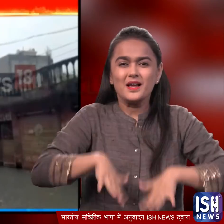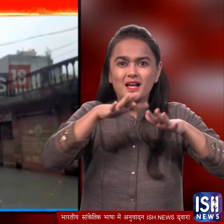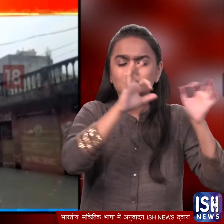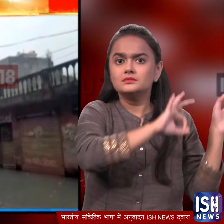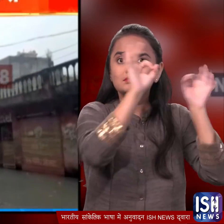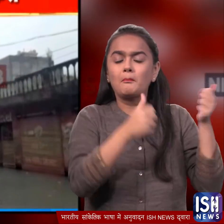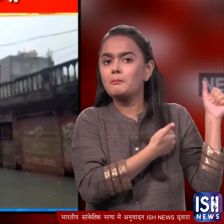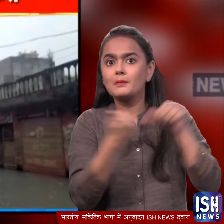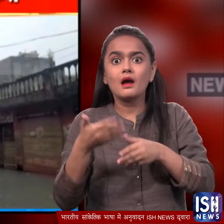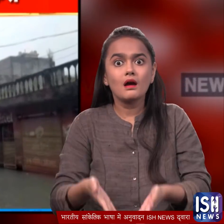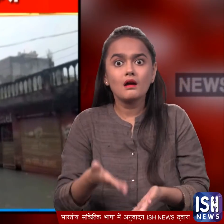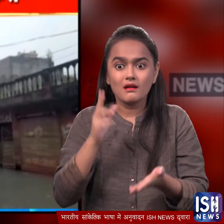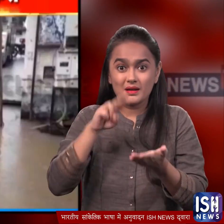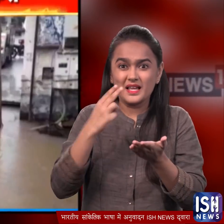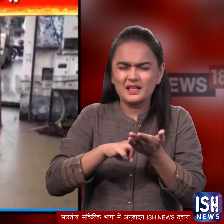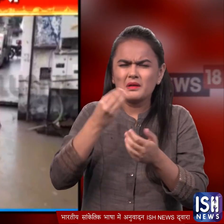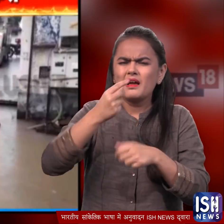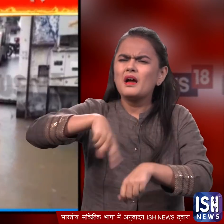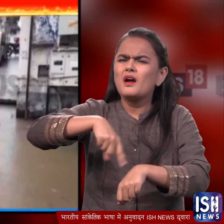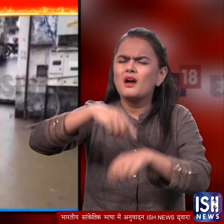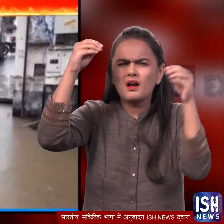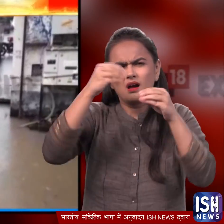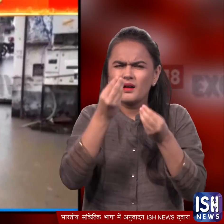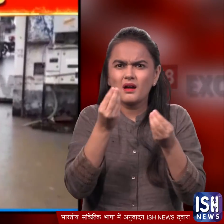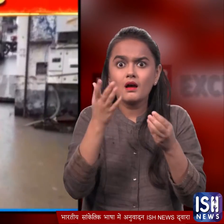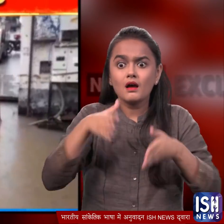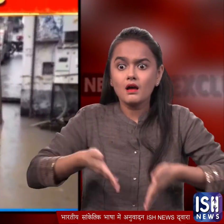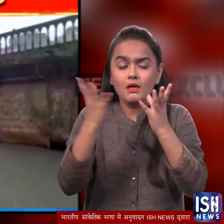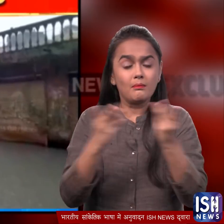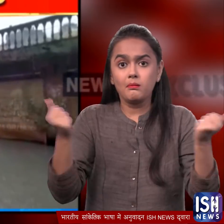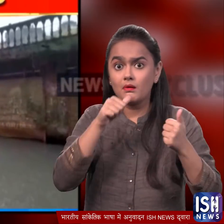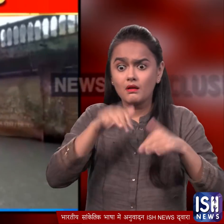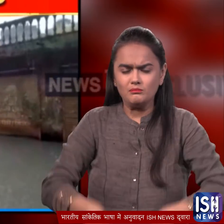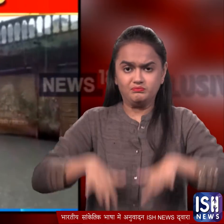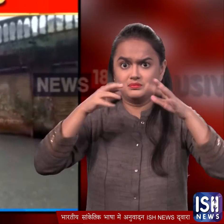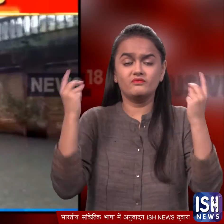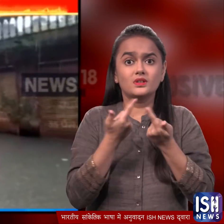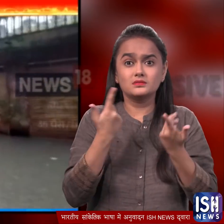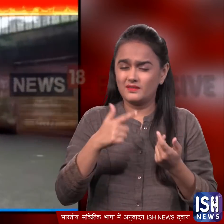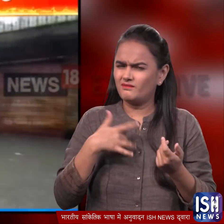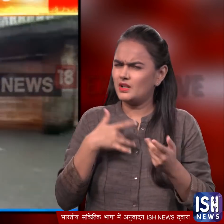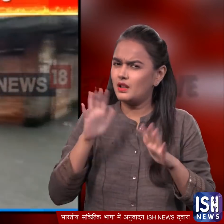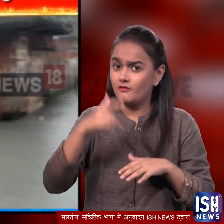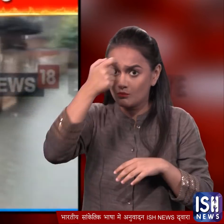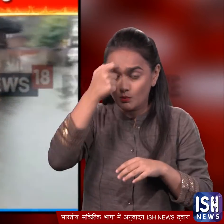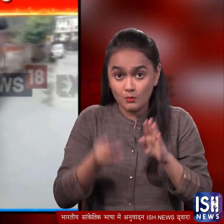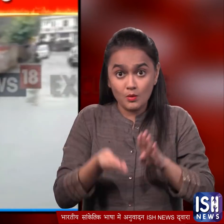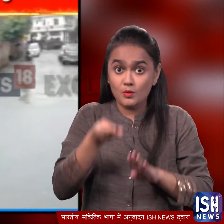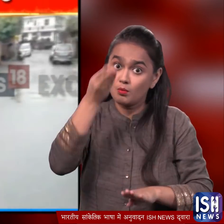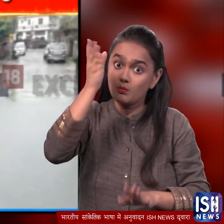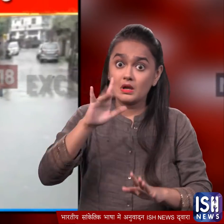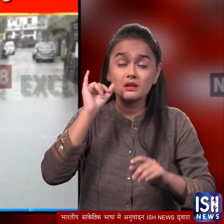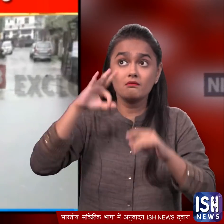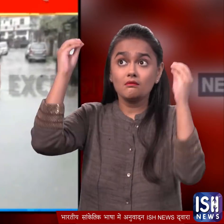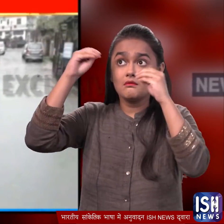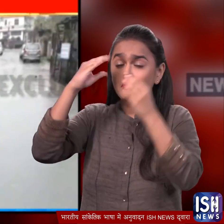गई। वजीराबाद में तो कुछ घंटों की बारिश से इतना पानी भर गया कि सड़कें गायब हो गईं। अनुमान है कि ये परेशानी अभी और बढ़ेगी, क्योंकि बादल